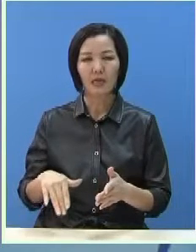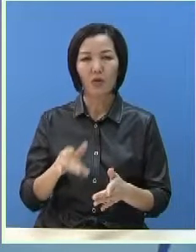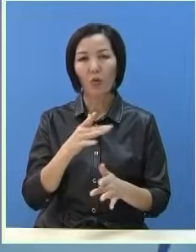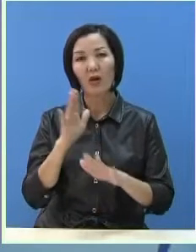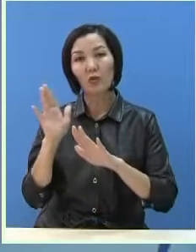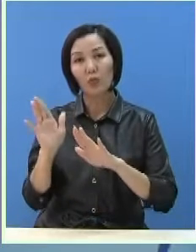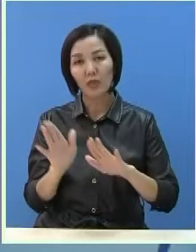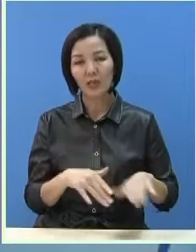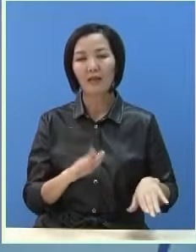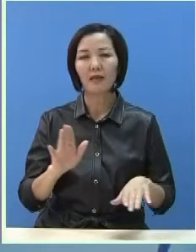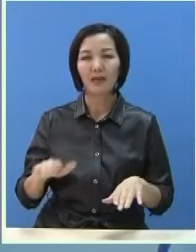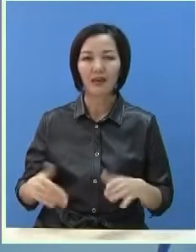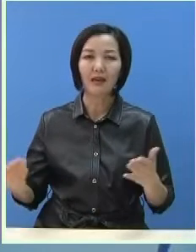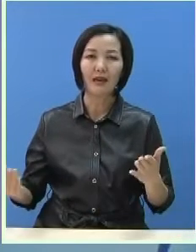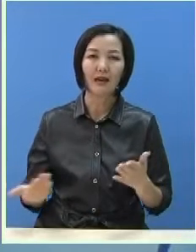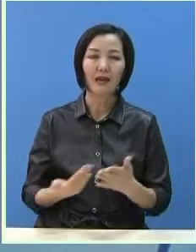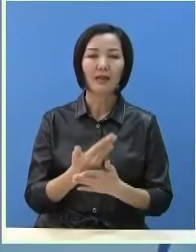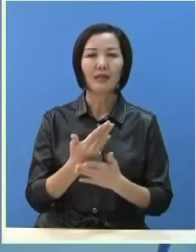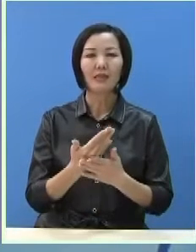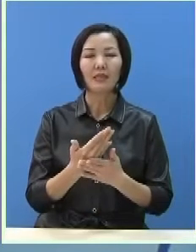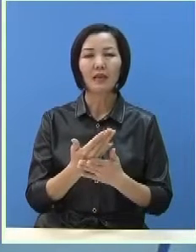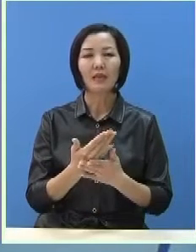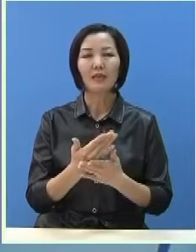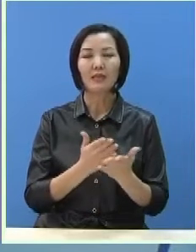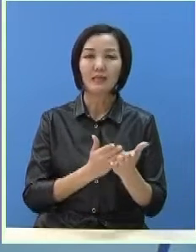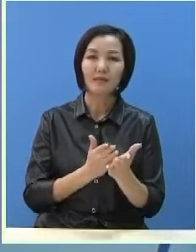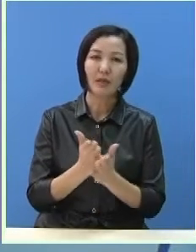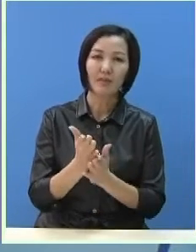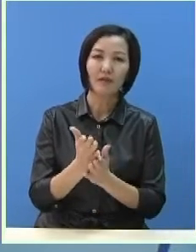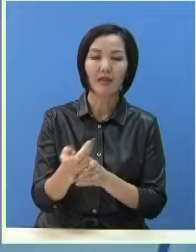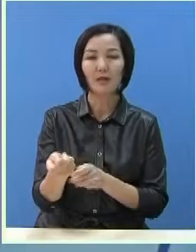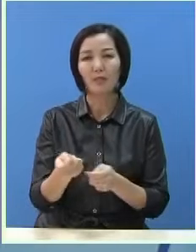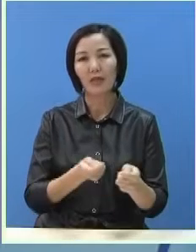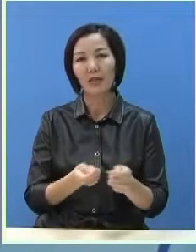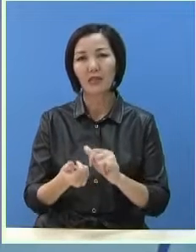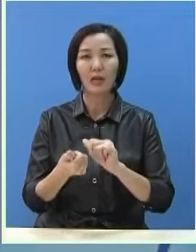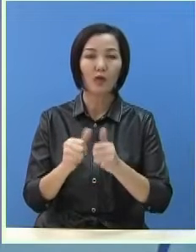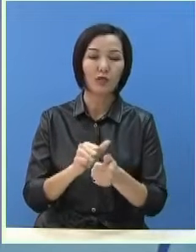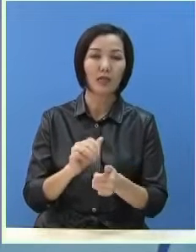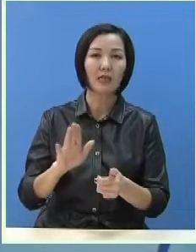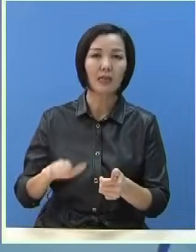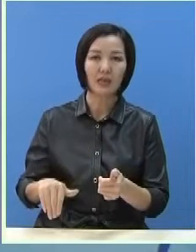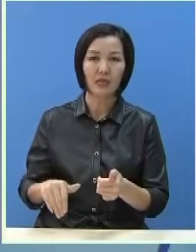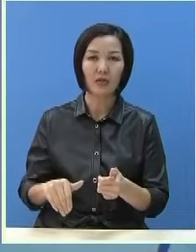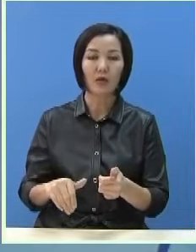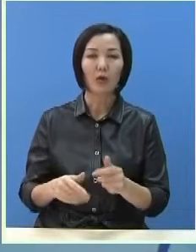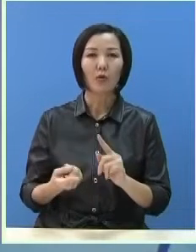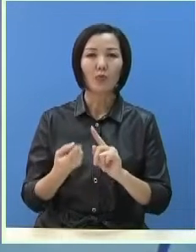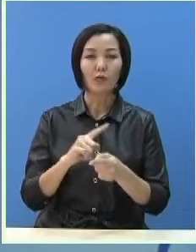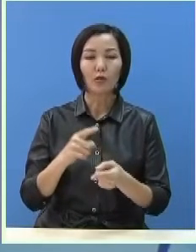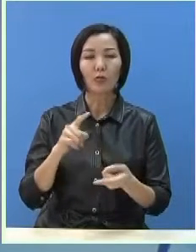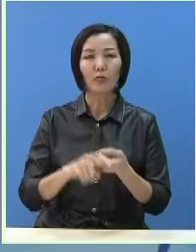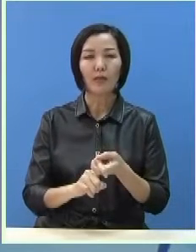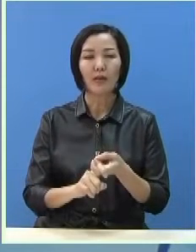кейінгі сондай сол кездегі режимнің немесе бір биліктің ауысқаннан кейінгі берілген бағасы, я саясат